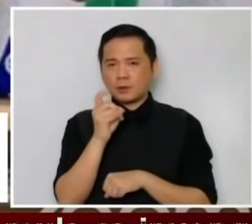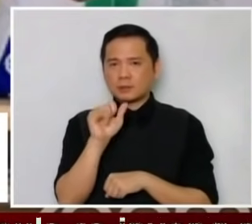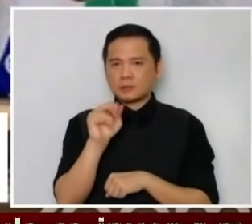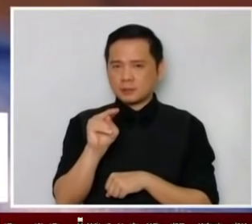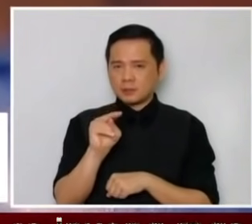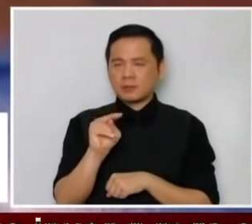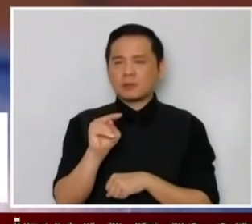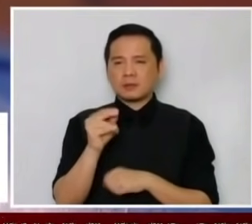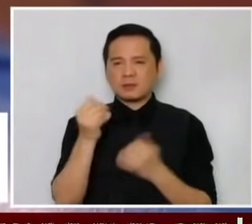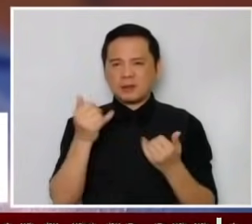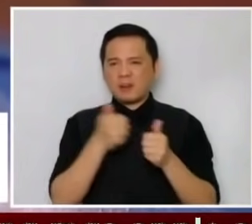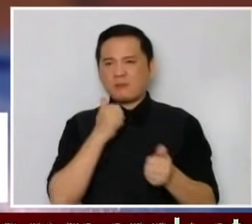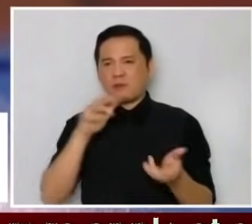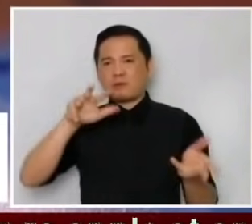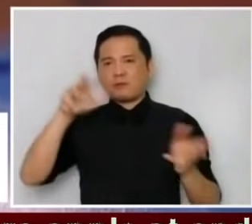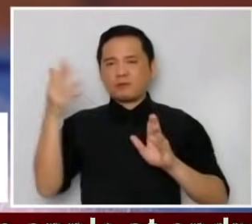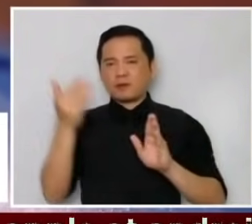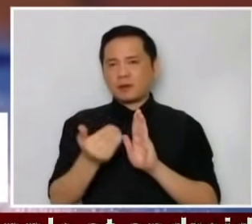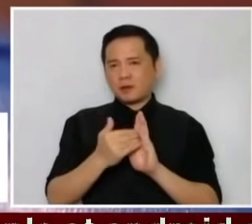the future.